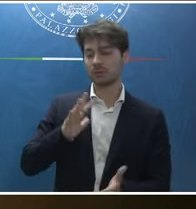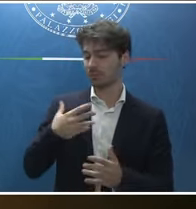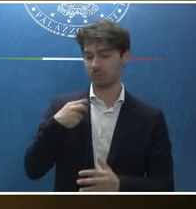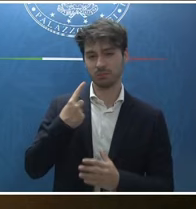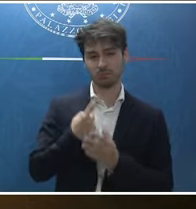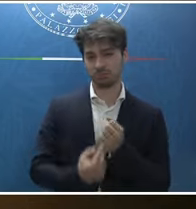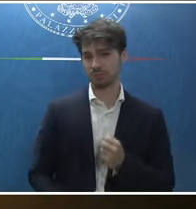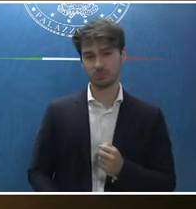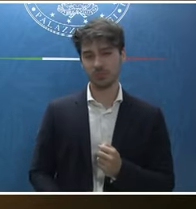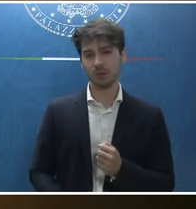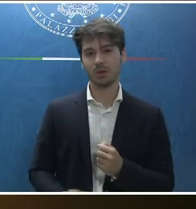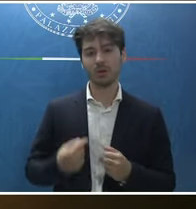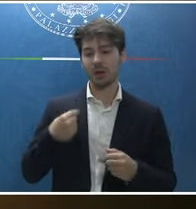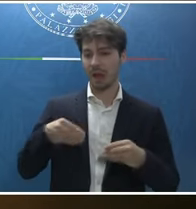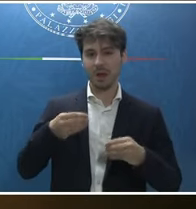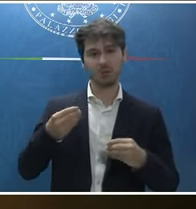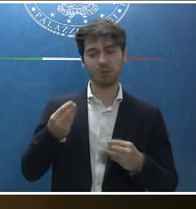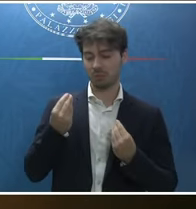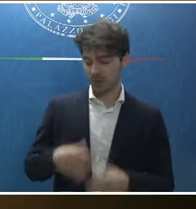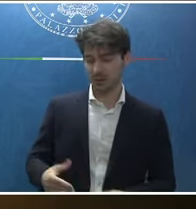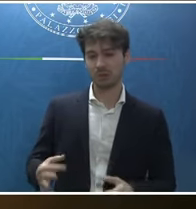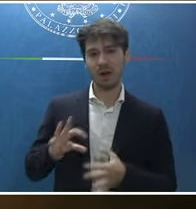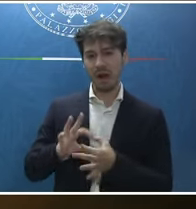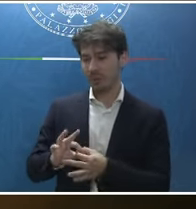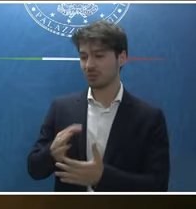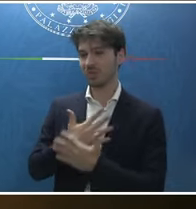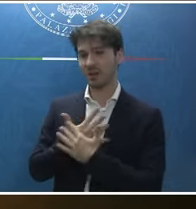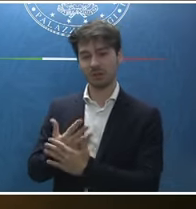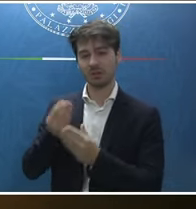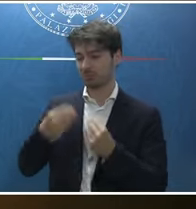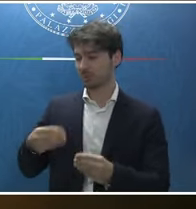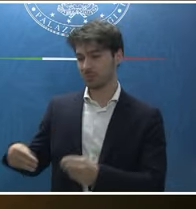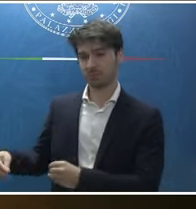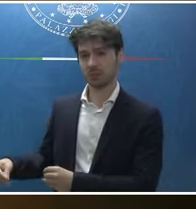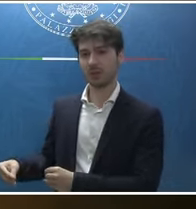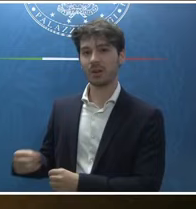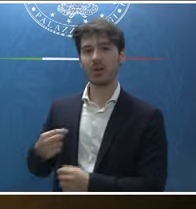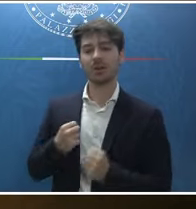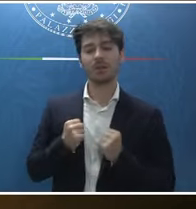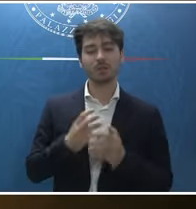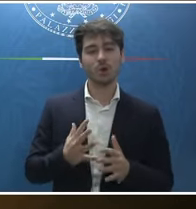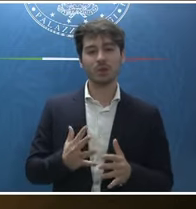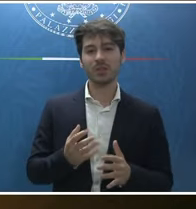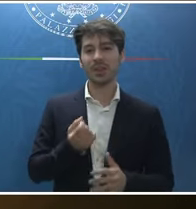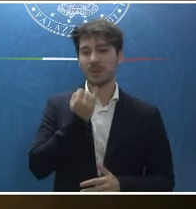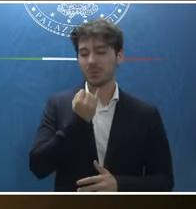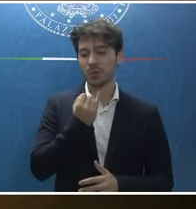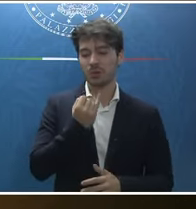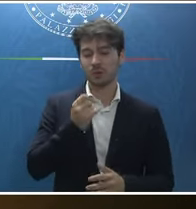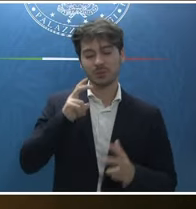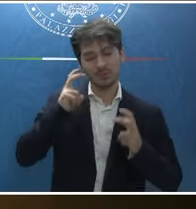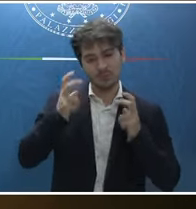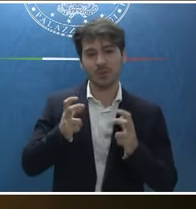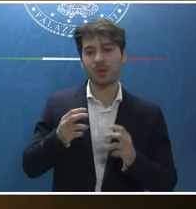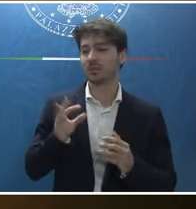totale. Ho perso il lavoro, gli amici e gli affetti e con la poca forza di volontà che mi era rimasta ho chiesto aiuto.